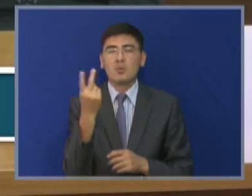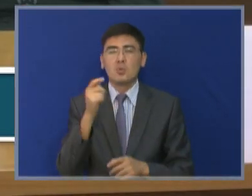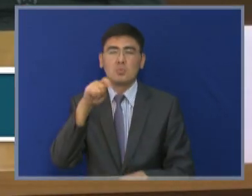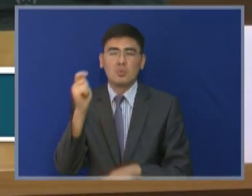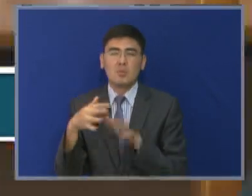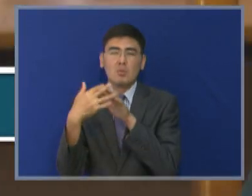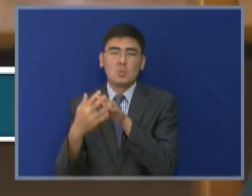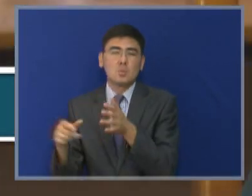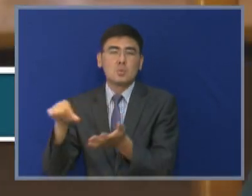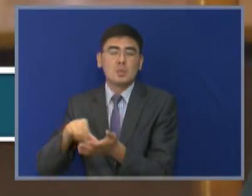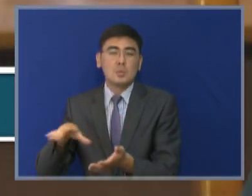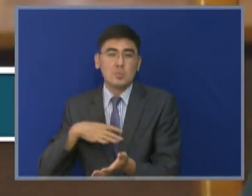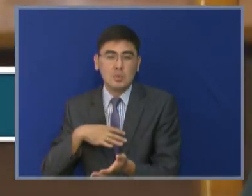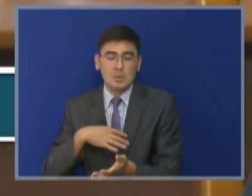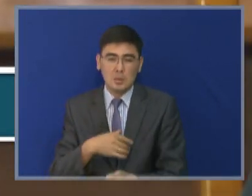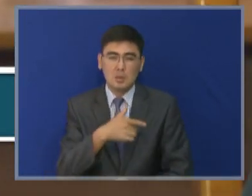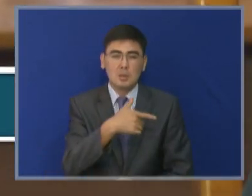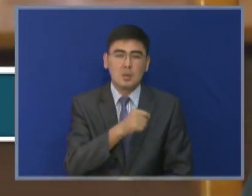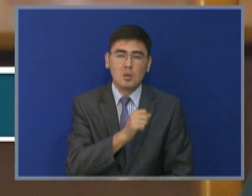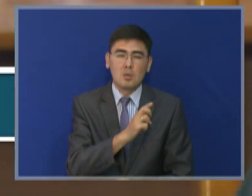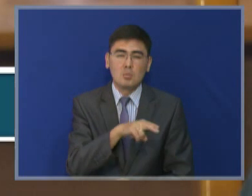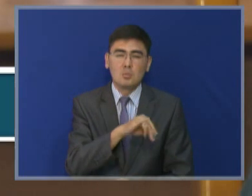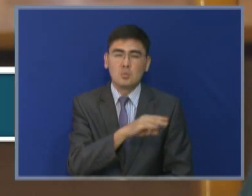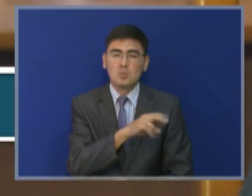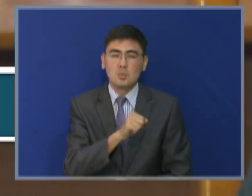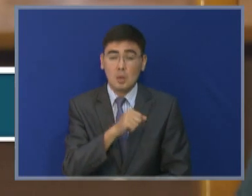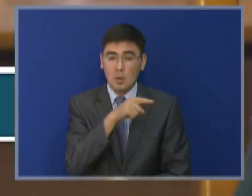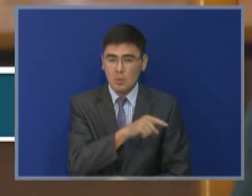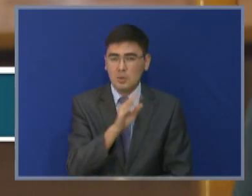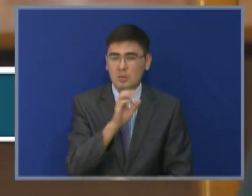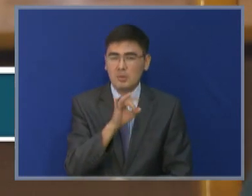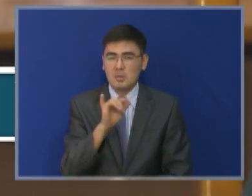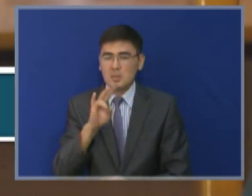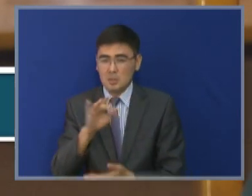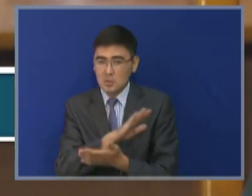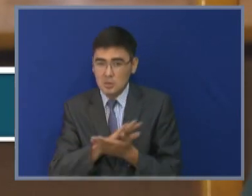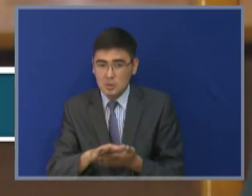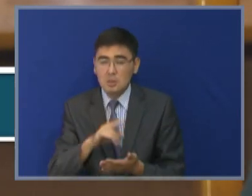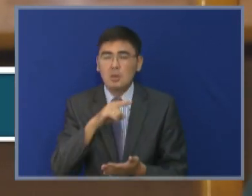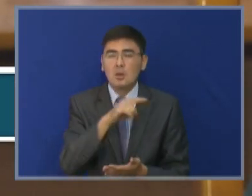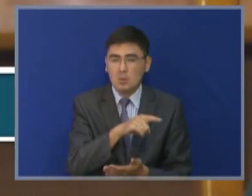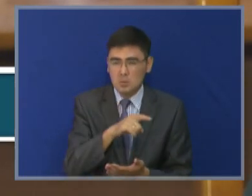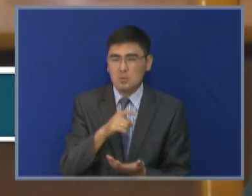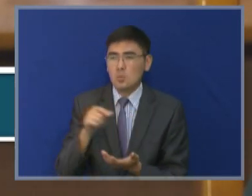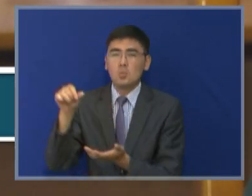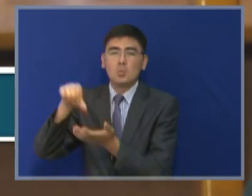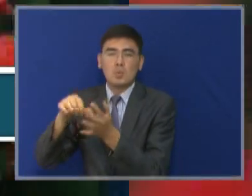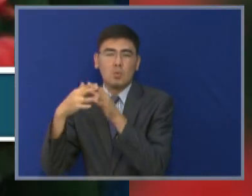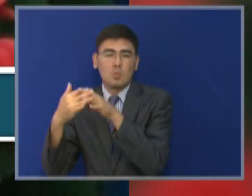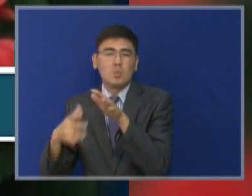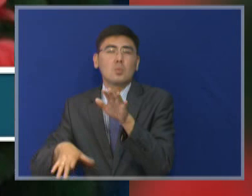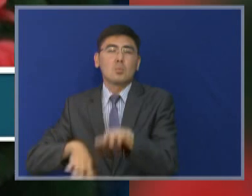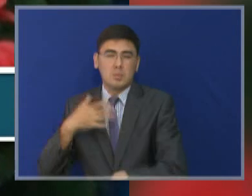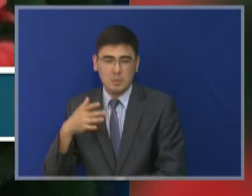соғыс ардагері Ғабдулғазиз Ахмеров өмірден озды. Ол 1925 жылы жұмысшы отбасында дүниеге келген.